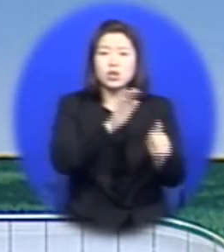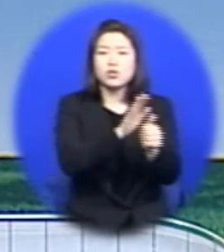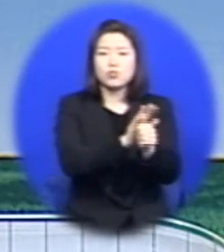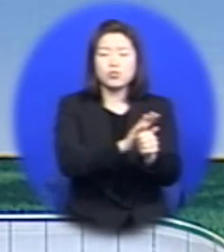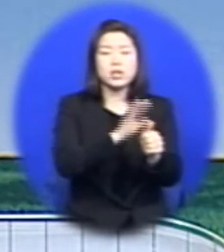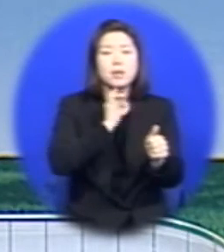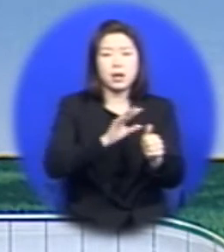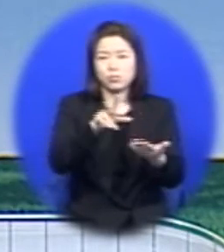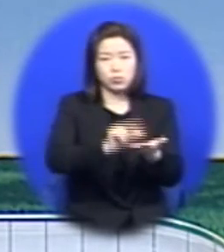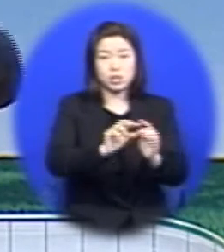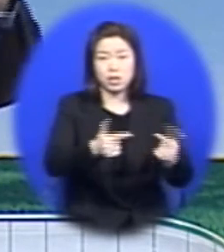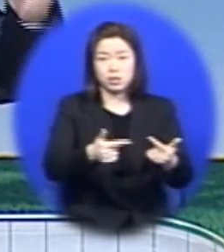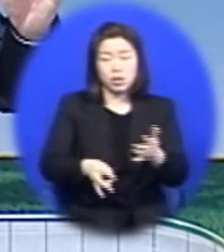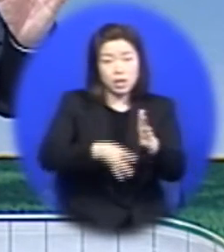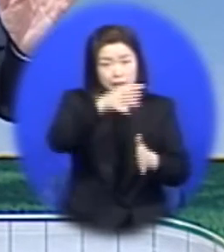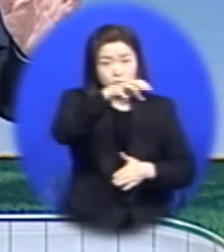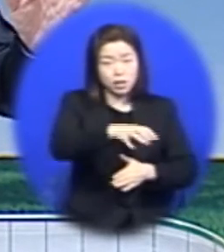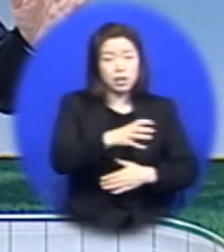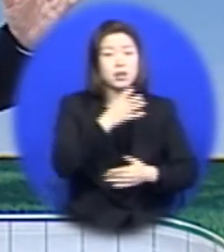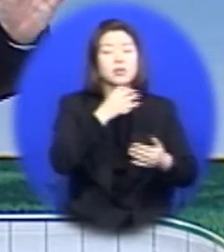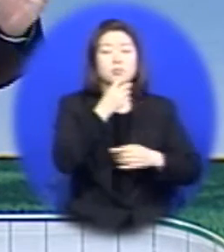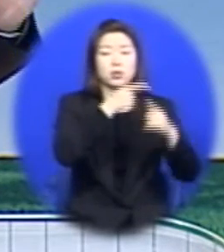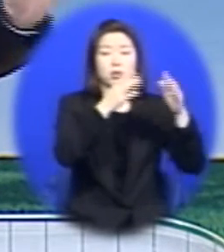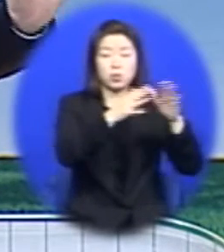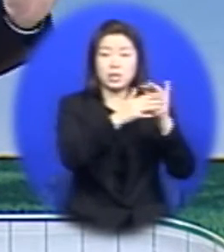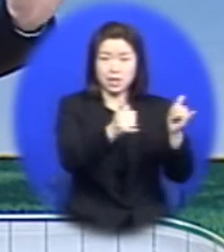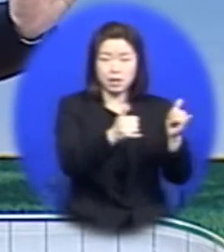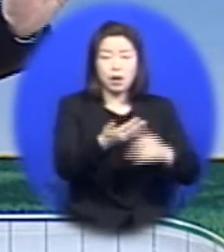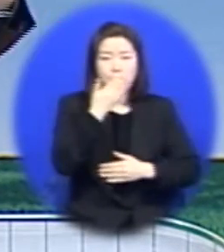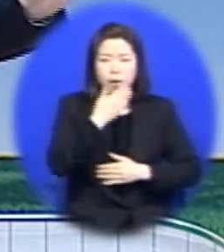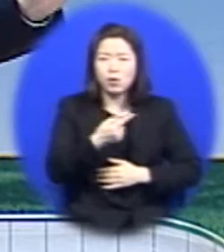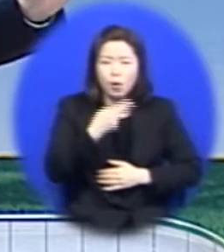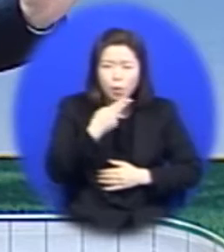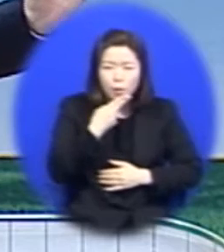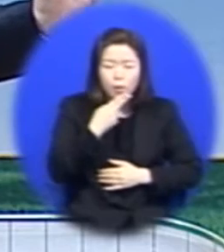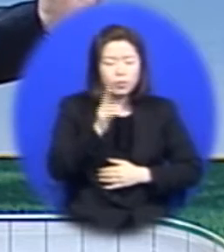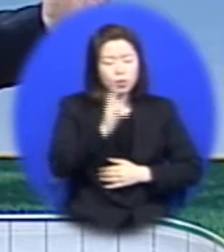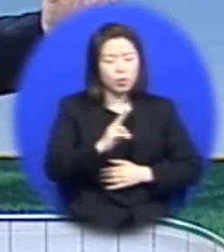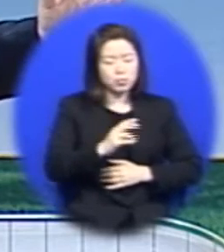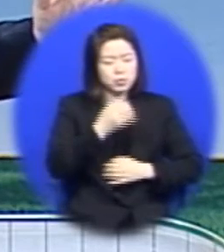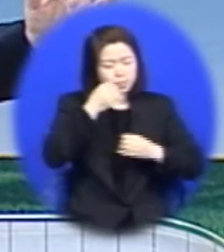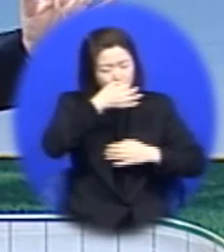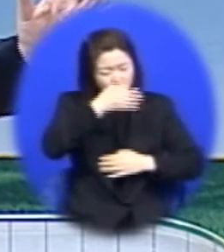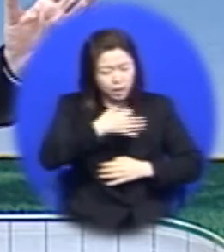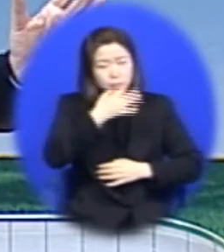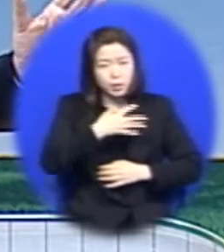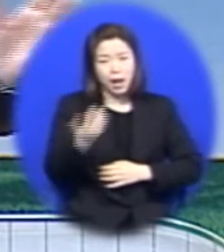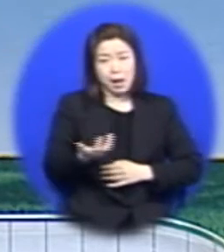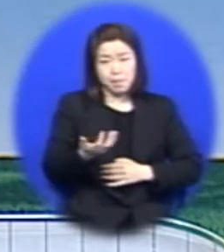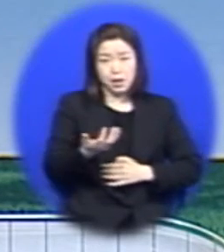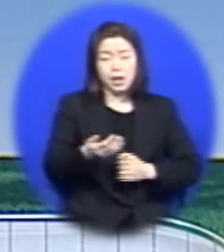아니었어요. 예루살렘 교인들이 정말 먹을 게 없어서 너무 고통스러워하니까 가서